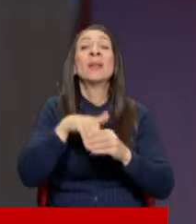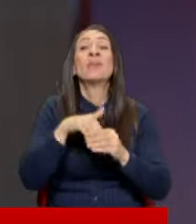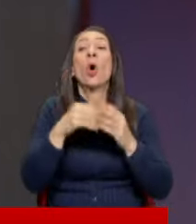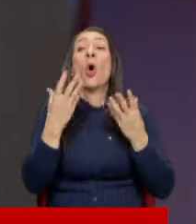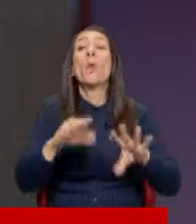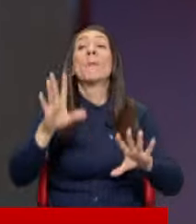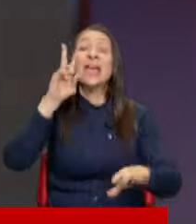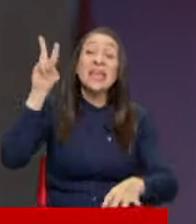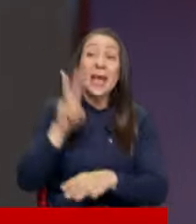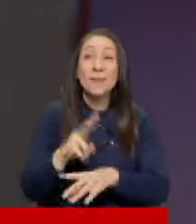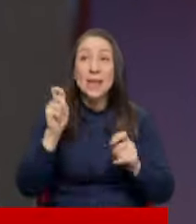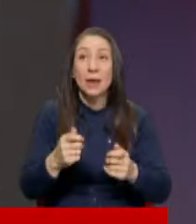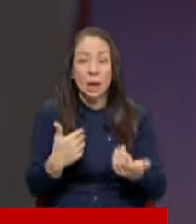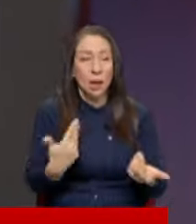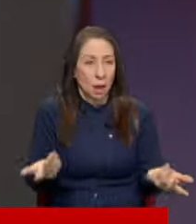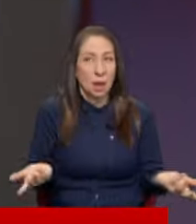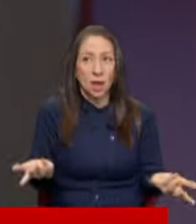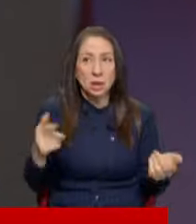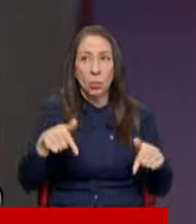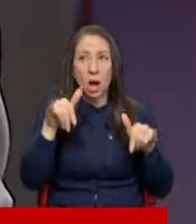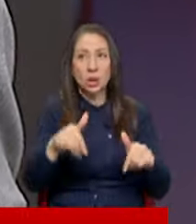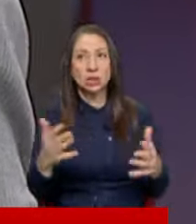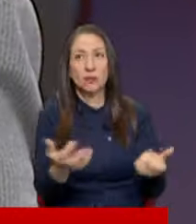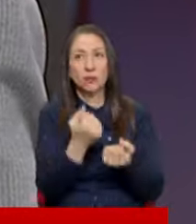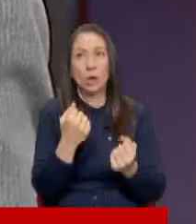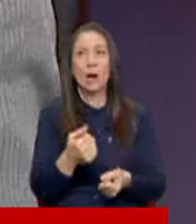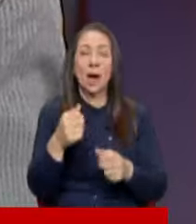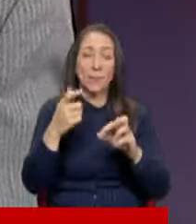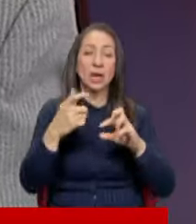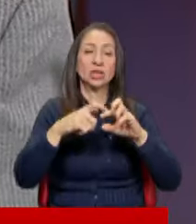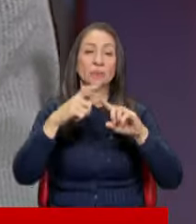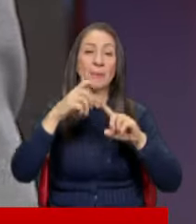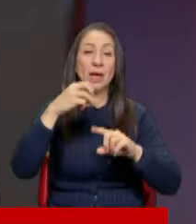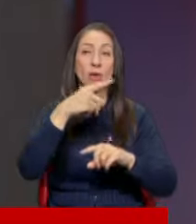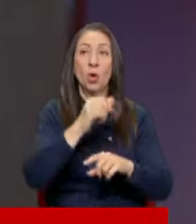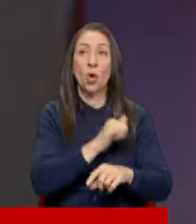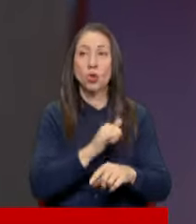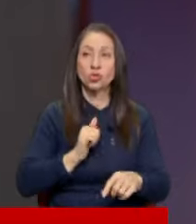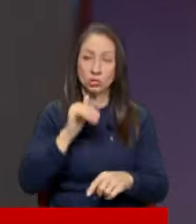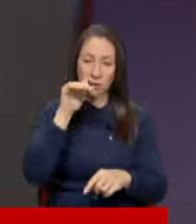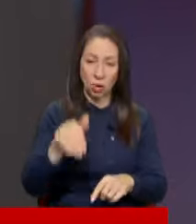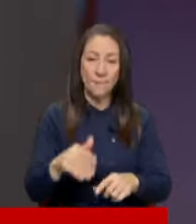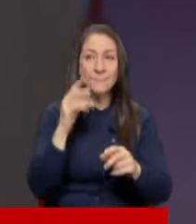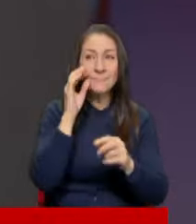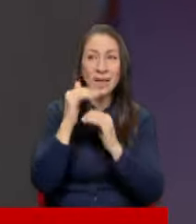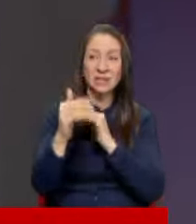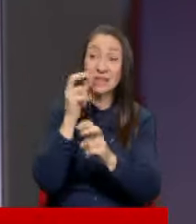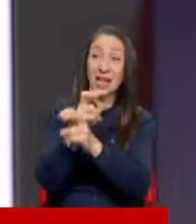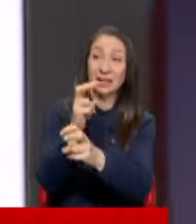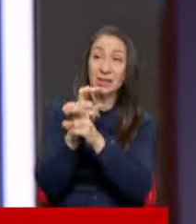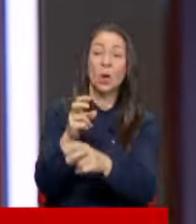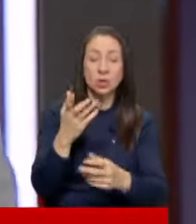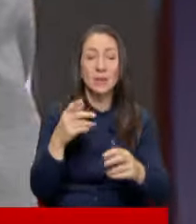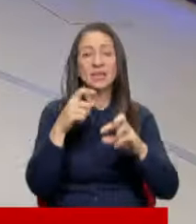olmamaya yemin ettim E Dolayısıyla şimdi bu Hakkı savunuyorum ama Recep Tayyip Erdoğan orduya geliyor milleti tehdit ediyor O zaman